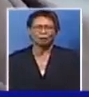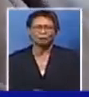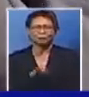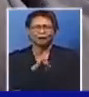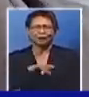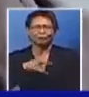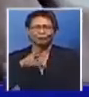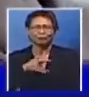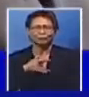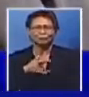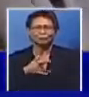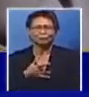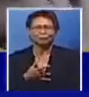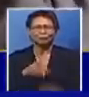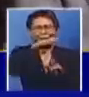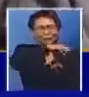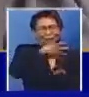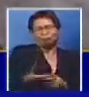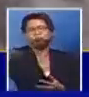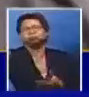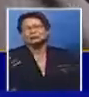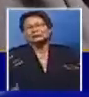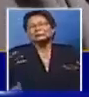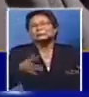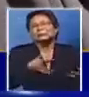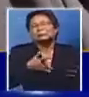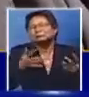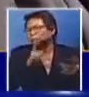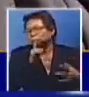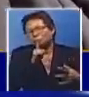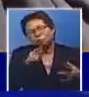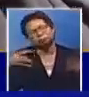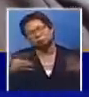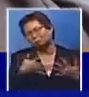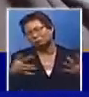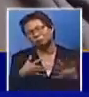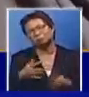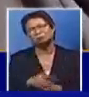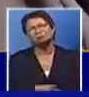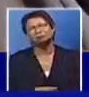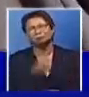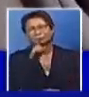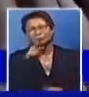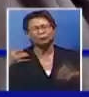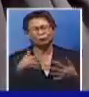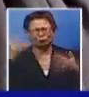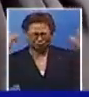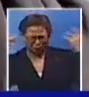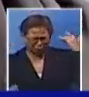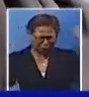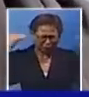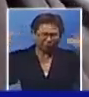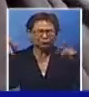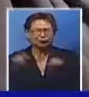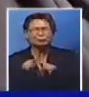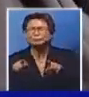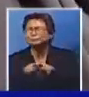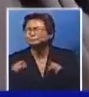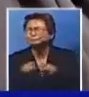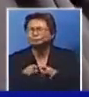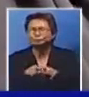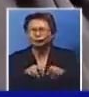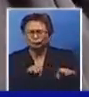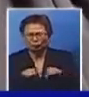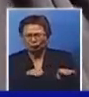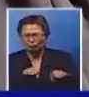macam nak tak tinggal je, gerai tu macam tu je. Sebab memang takut. Memang takut sebab berbunyi macam duduk macam kita macam